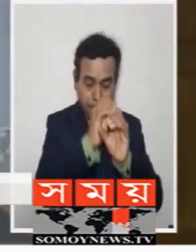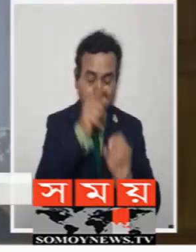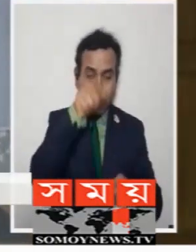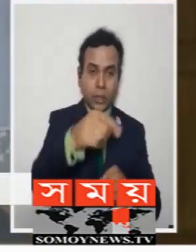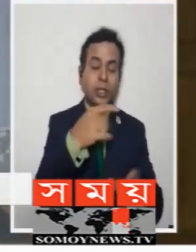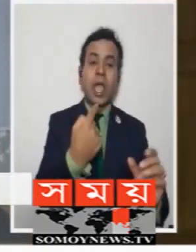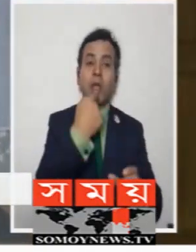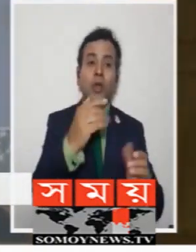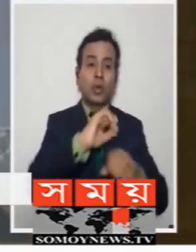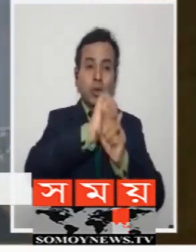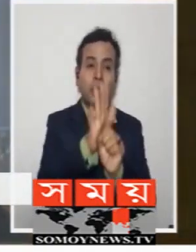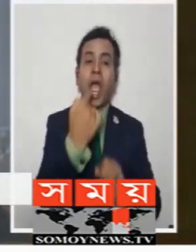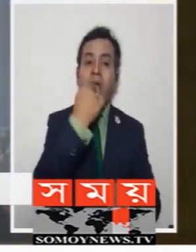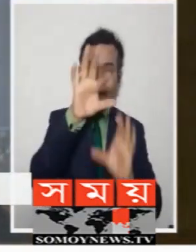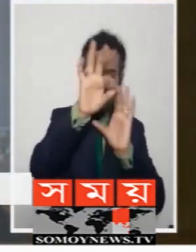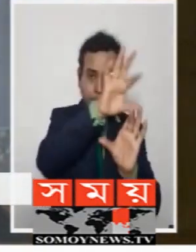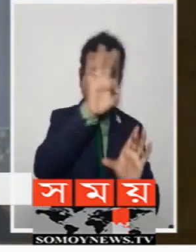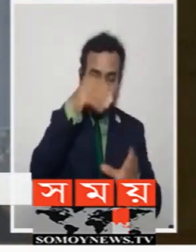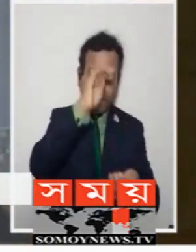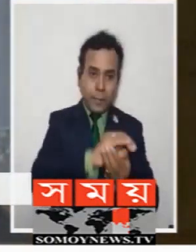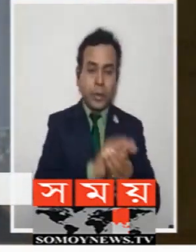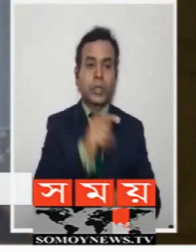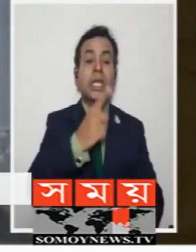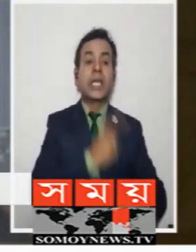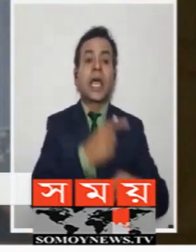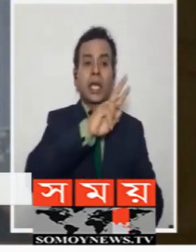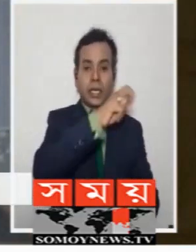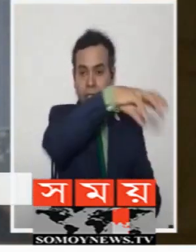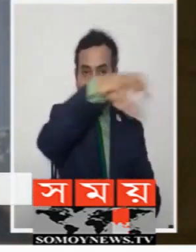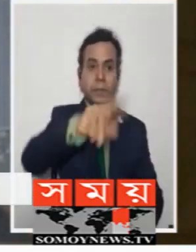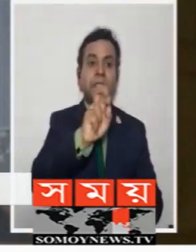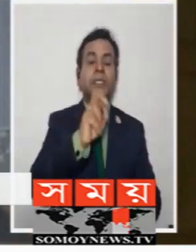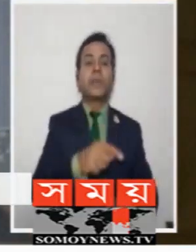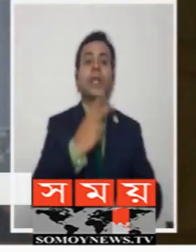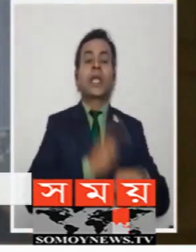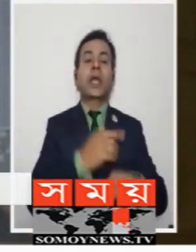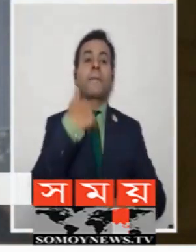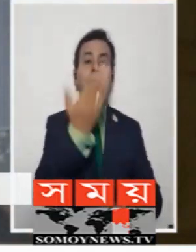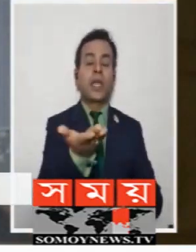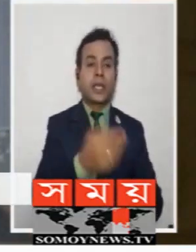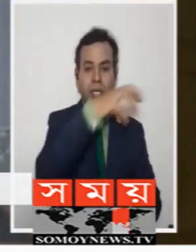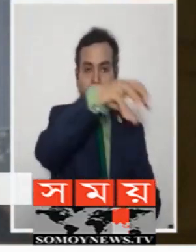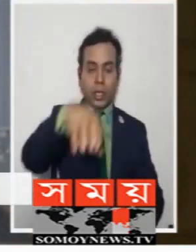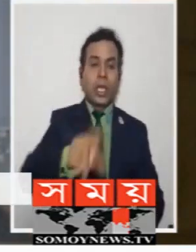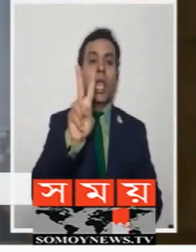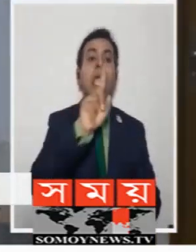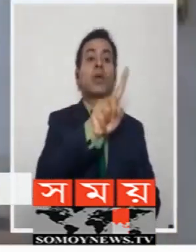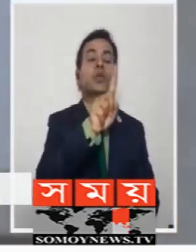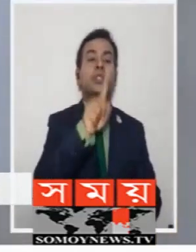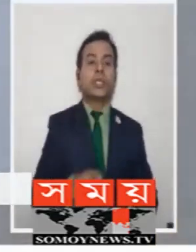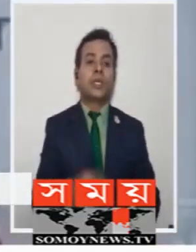ঢাকায় 20টি এবং ঢাকার বাইরে 21টি। এই 41টি ল্যাবের মধ্যে আমাদের নমুনা সংগ্রহ